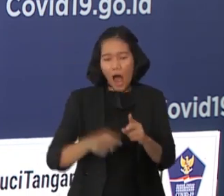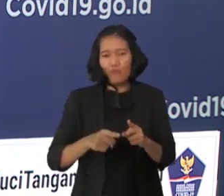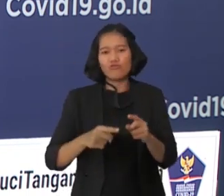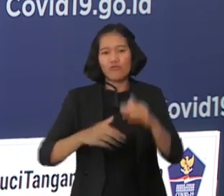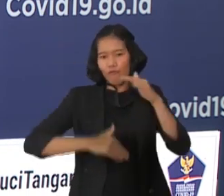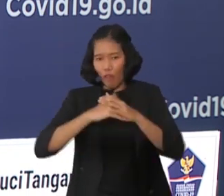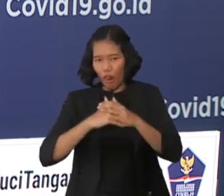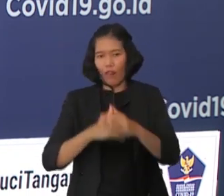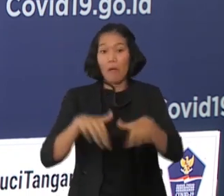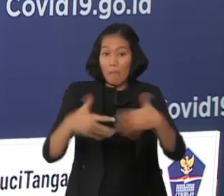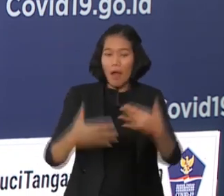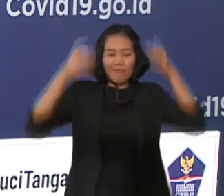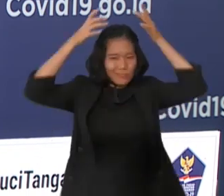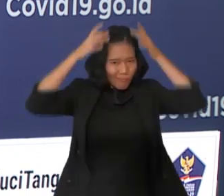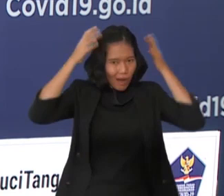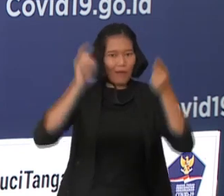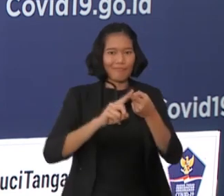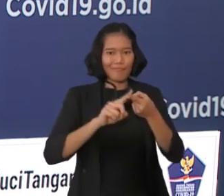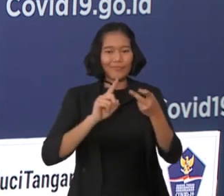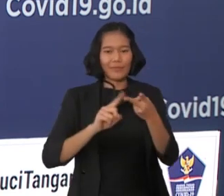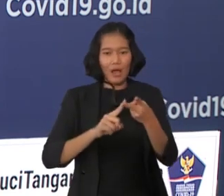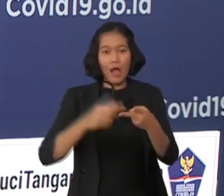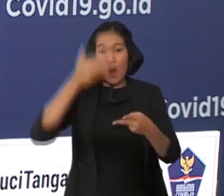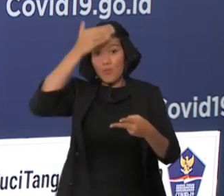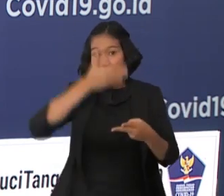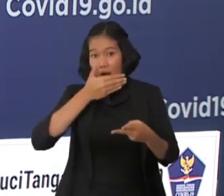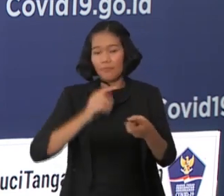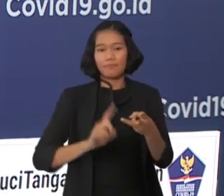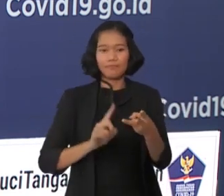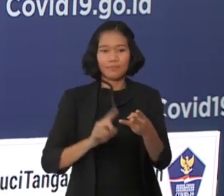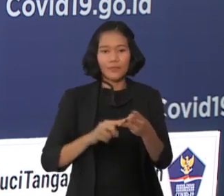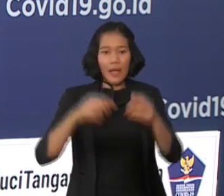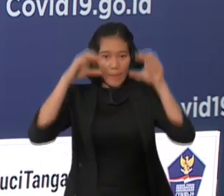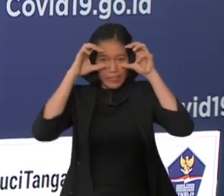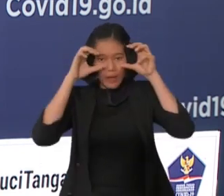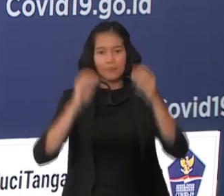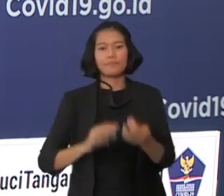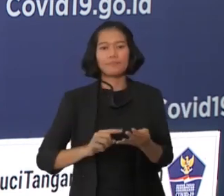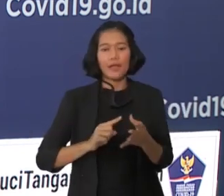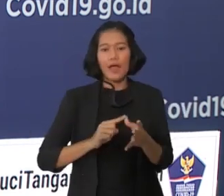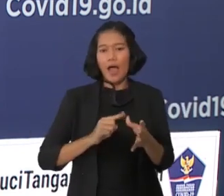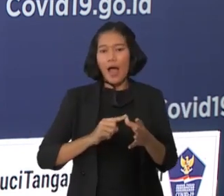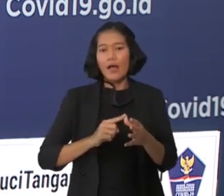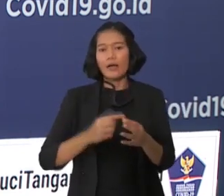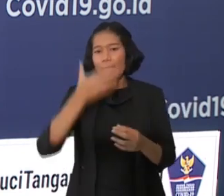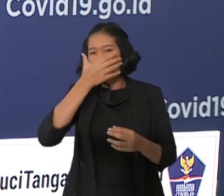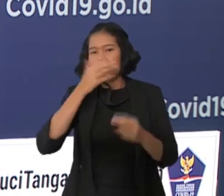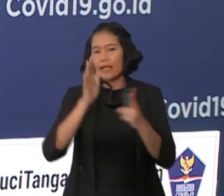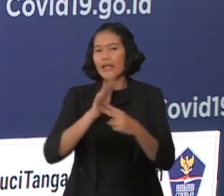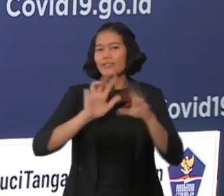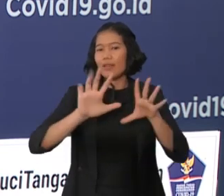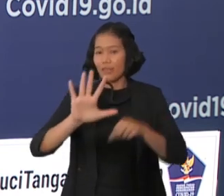penutup kepala penutup pengaman muka pengaman mata masker N95